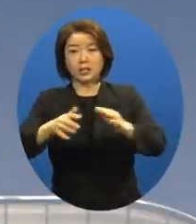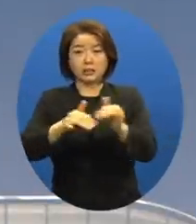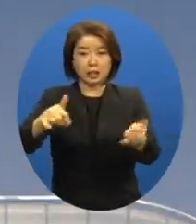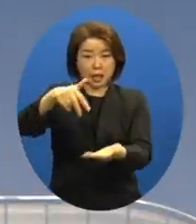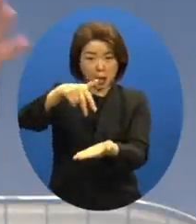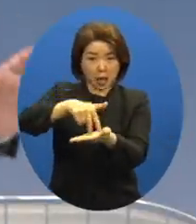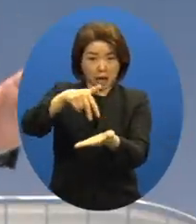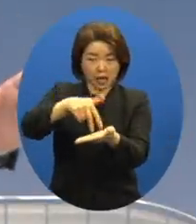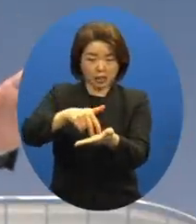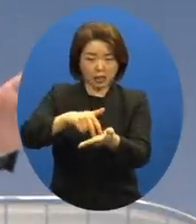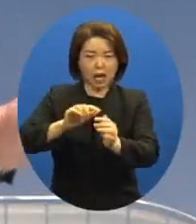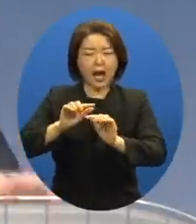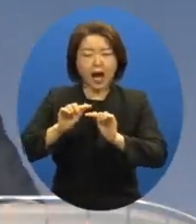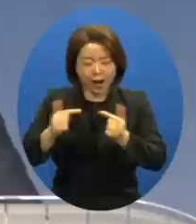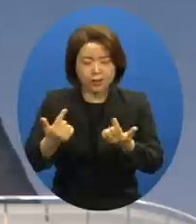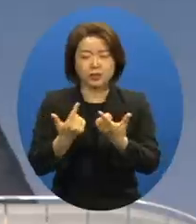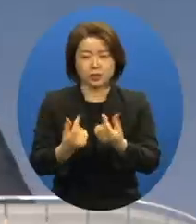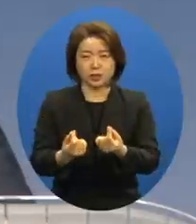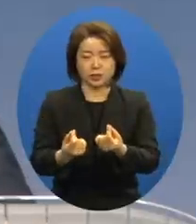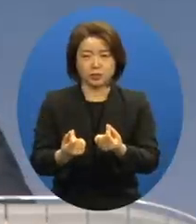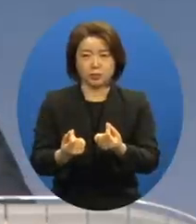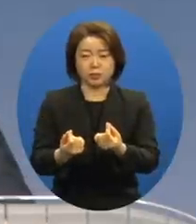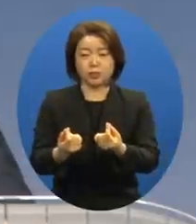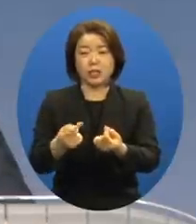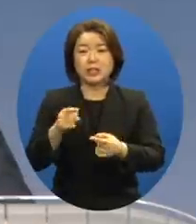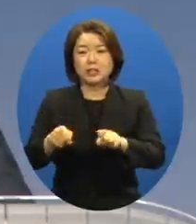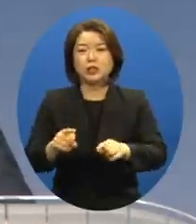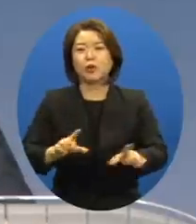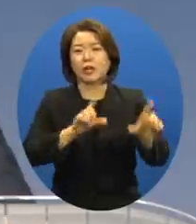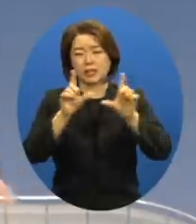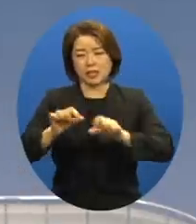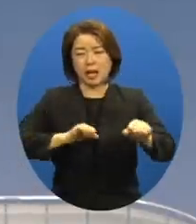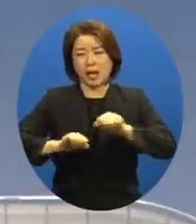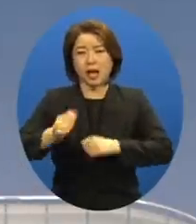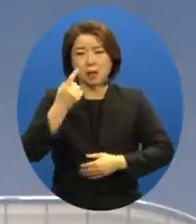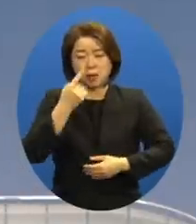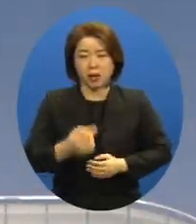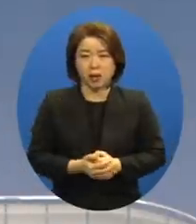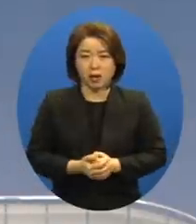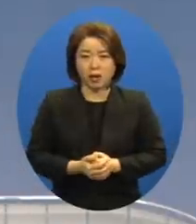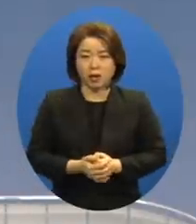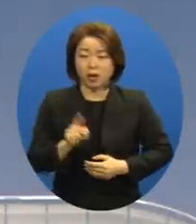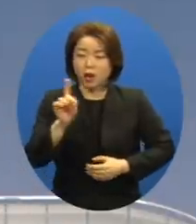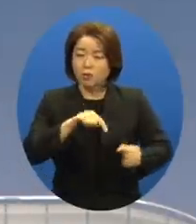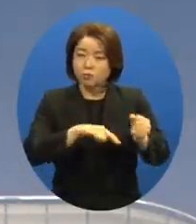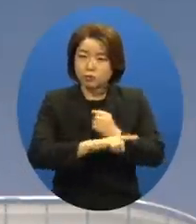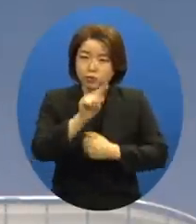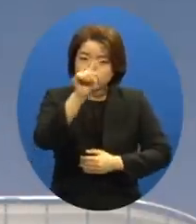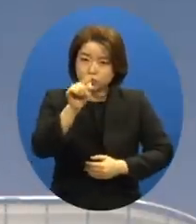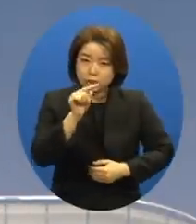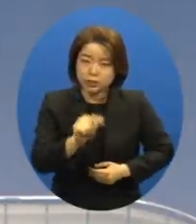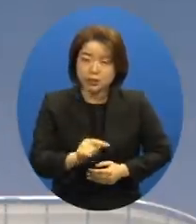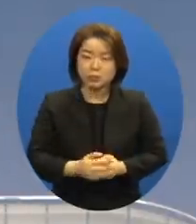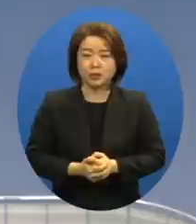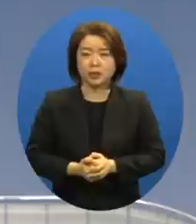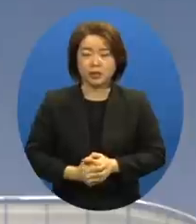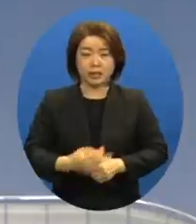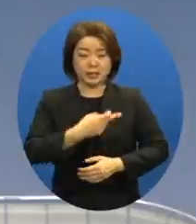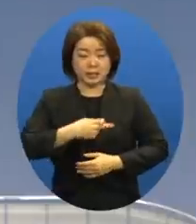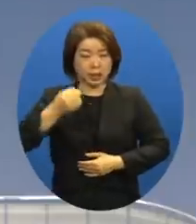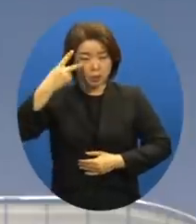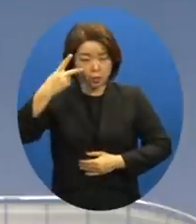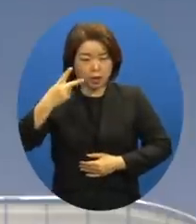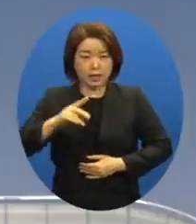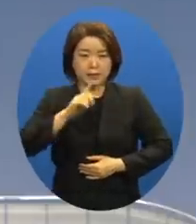위치 있지 않은 것처럼 그렇게 살아라 는 거예요 이게 무슨 의미가 있는 거죠 사도 바울의 말하려고